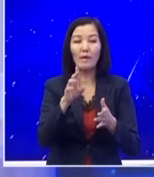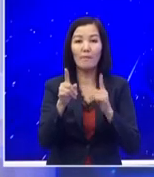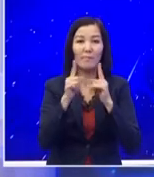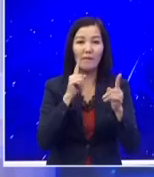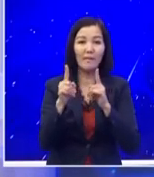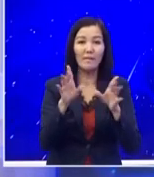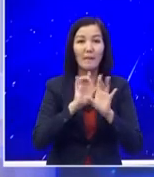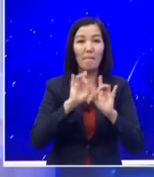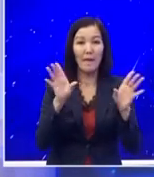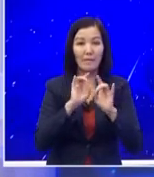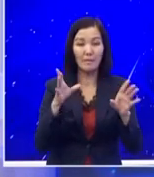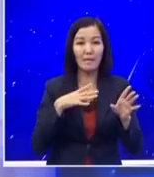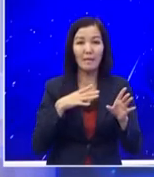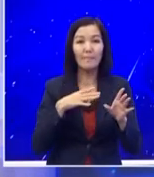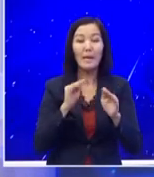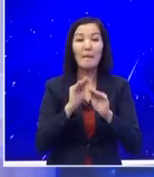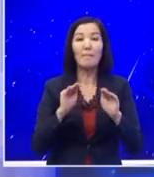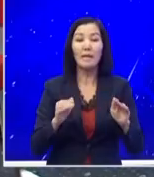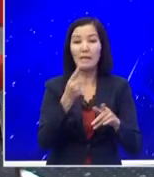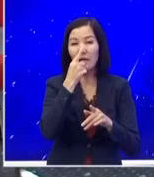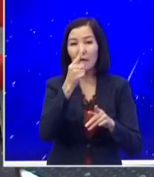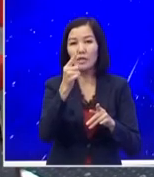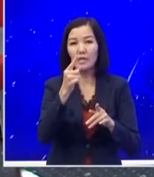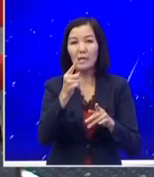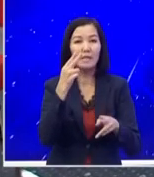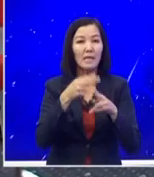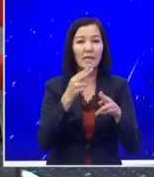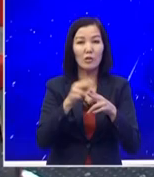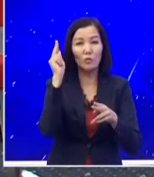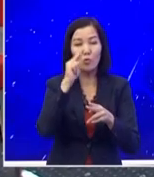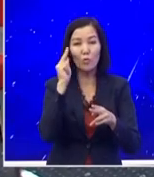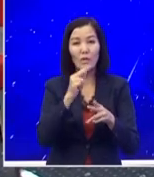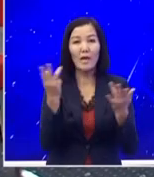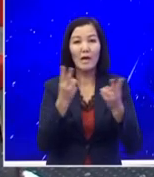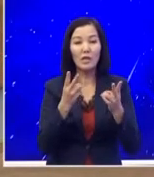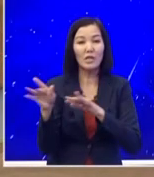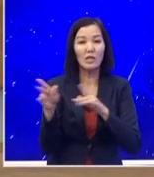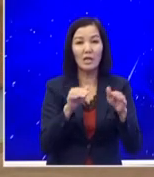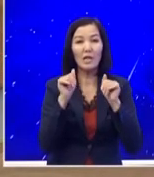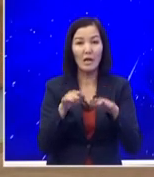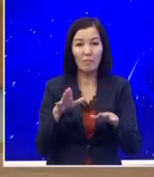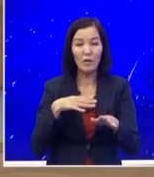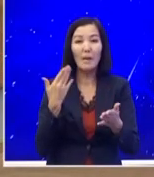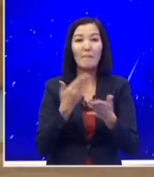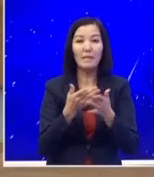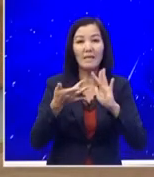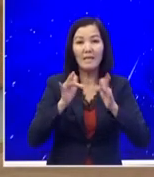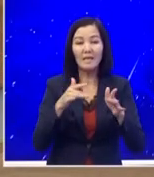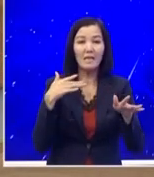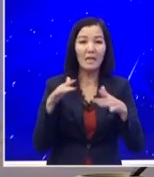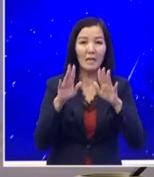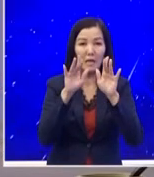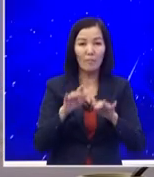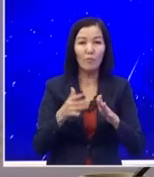баспасөз брифингінде мәлімдеді. Ақпарынша, балалардың қашықтықтан еш кедергісіз оқуына қажетті шаралар қабылдануда. Мәселен, интернет